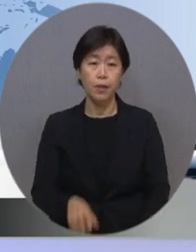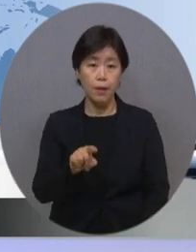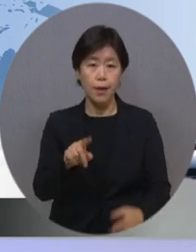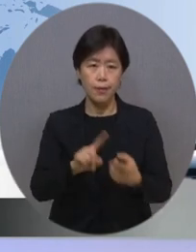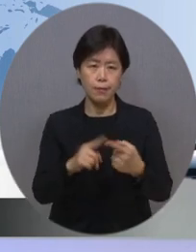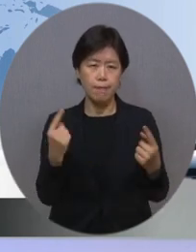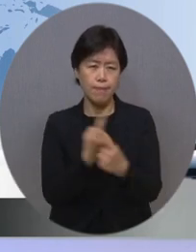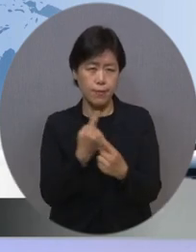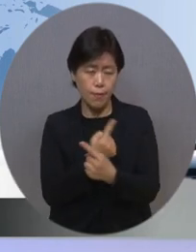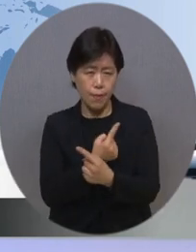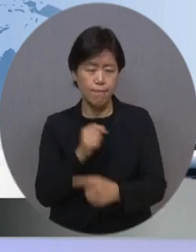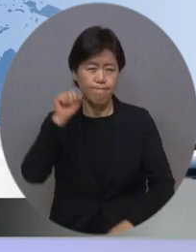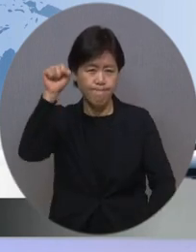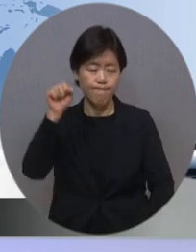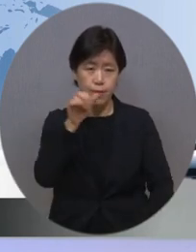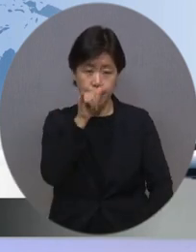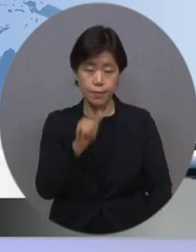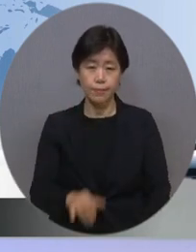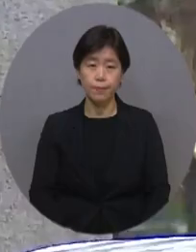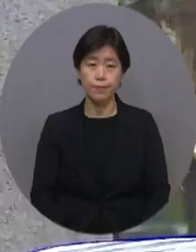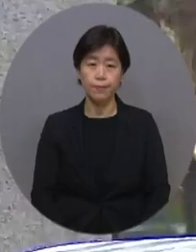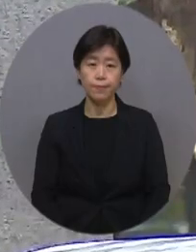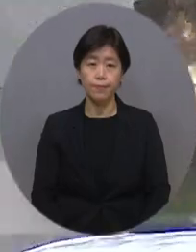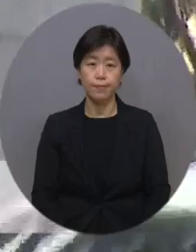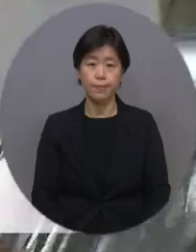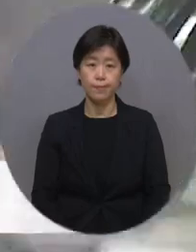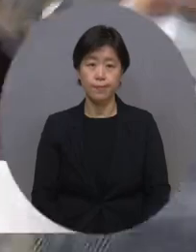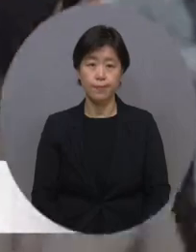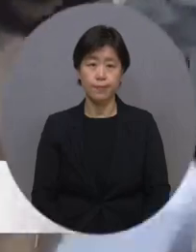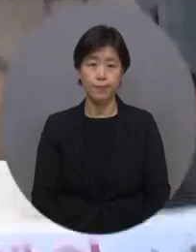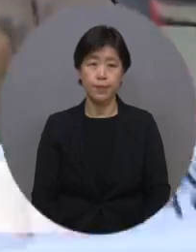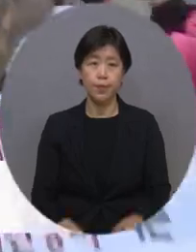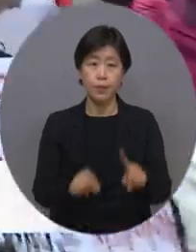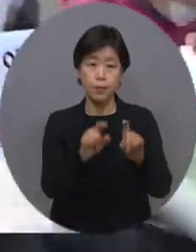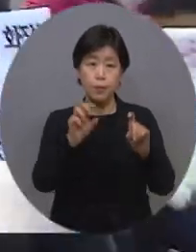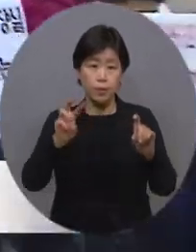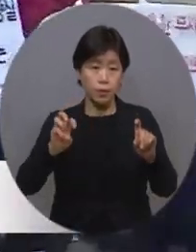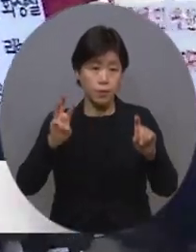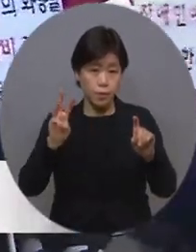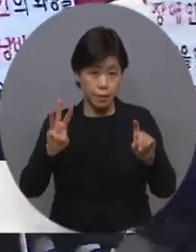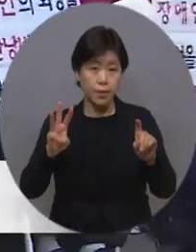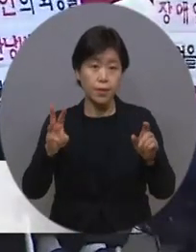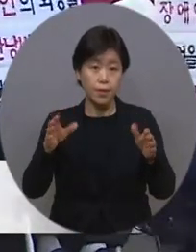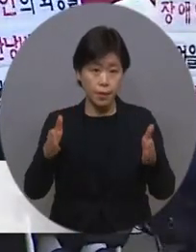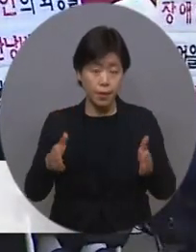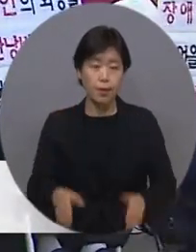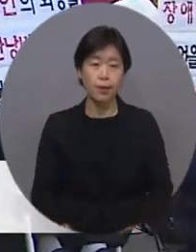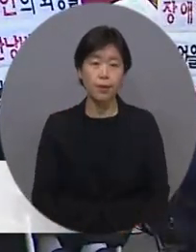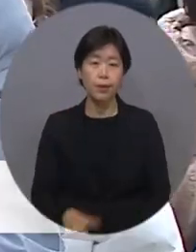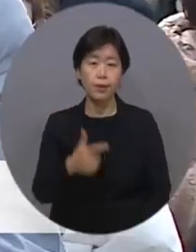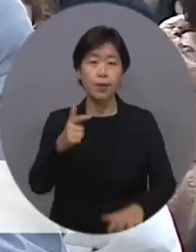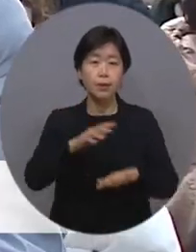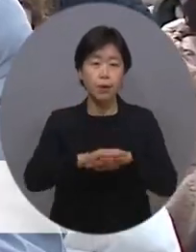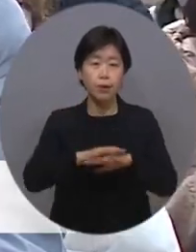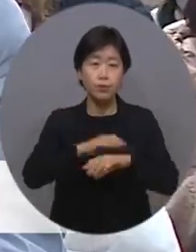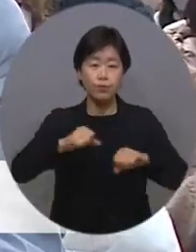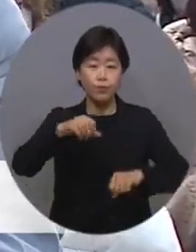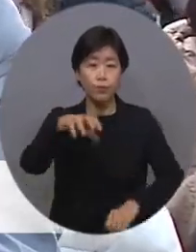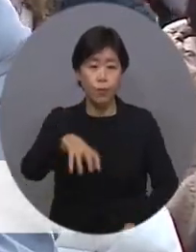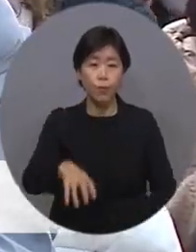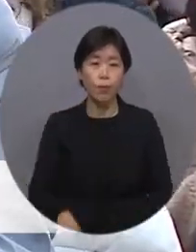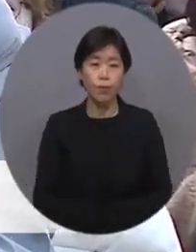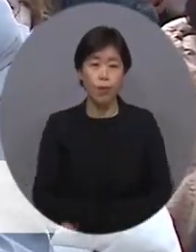개선을 촉구하는 자리가 마련됐습니다. 지난 11월 23일 대전광역시 의회 앞에서